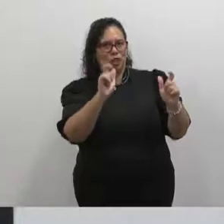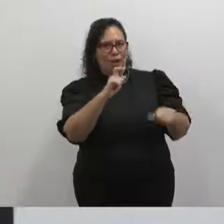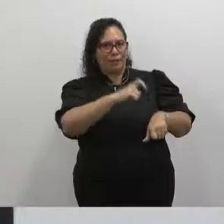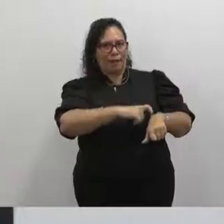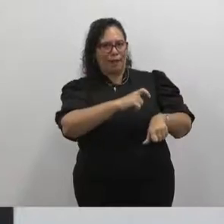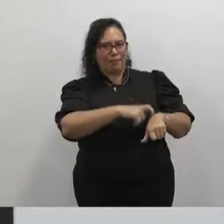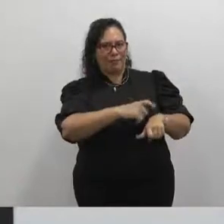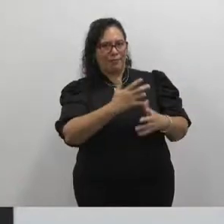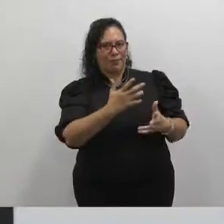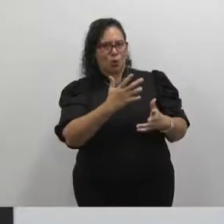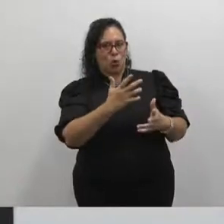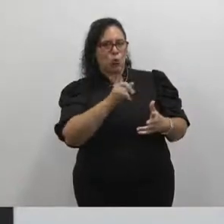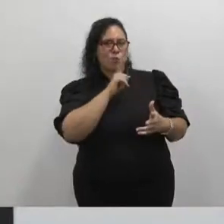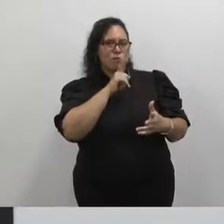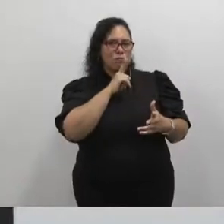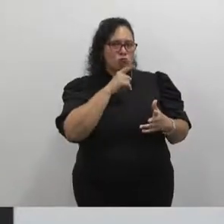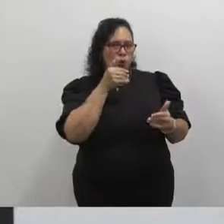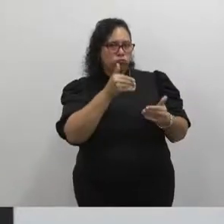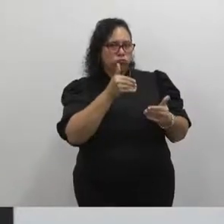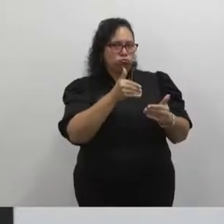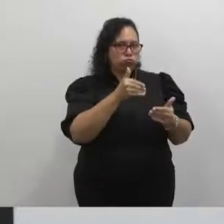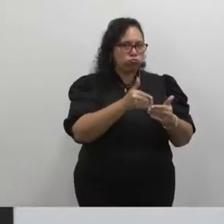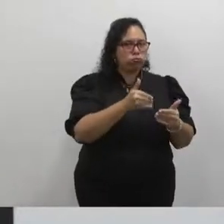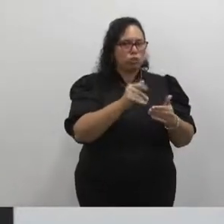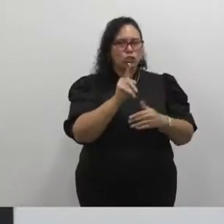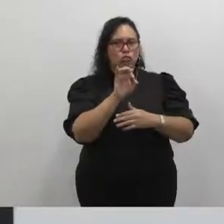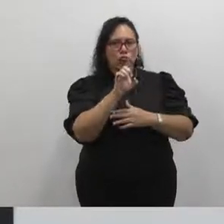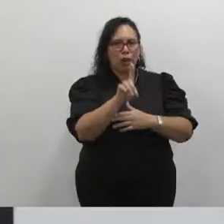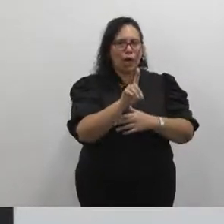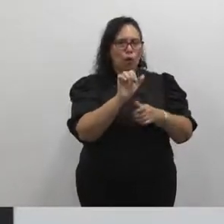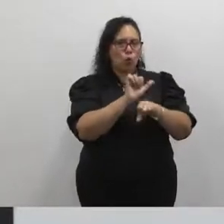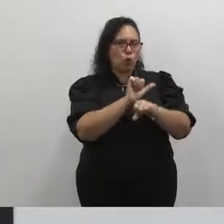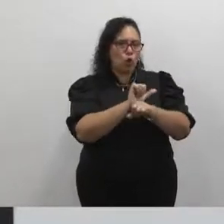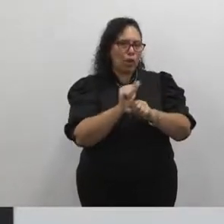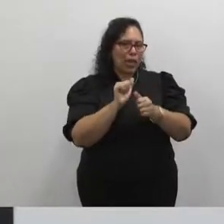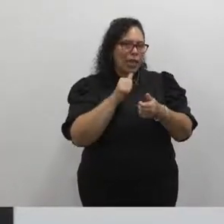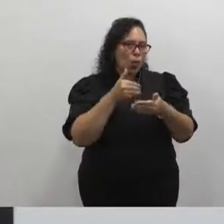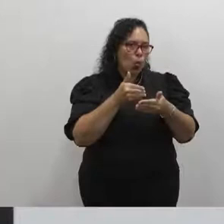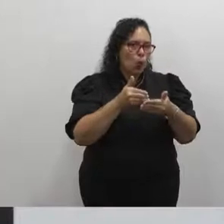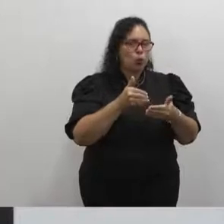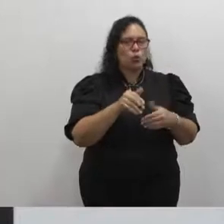dương anh chơi mày ăn mày nên là cả nắng bàn tay từ một dạng mày